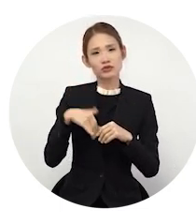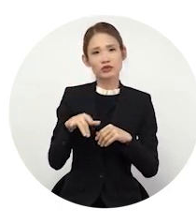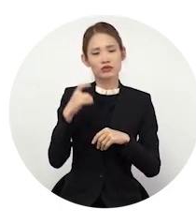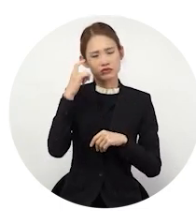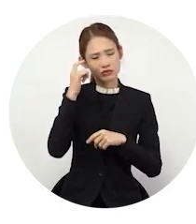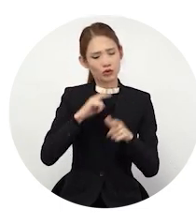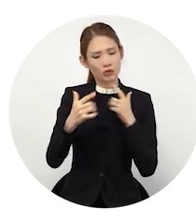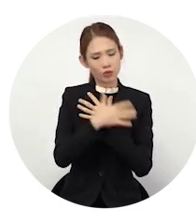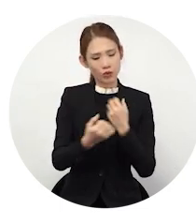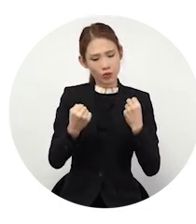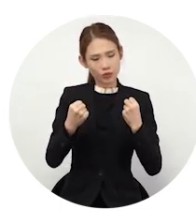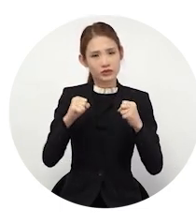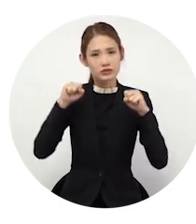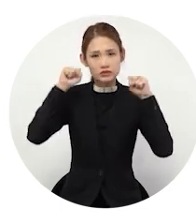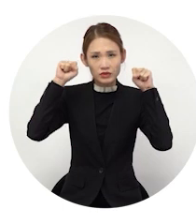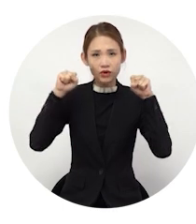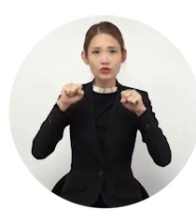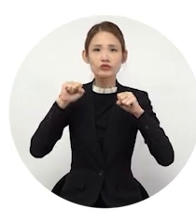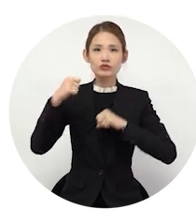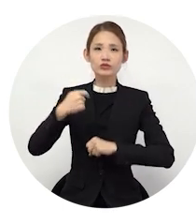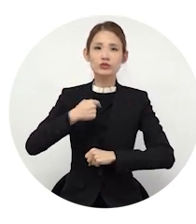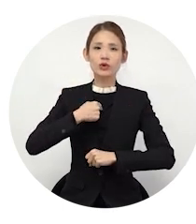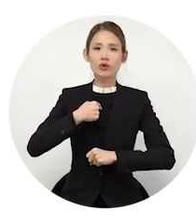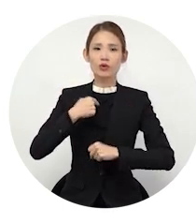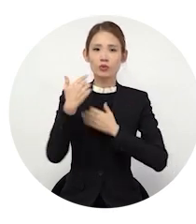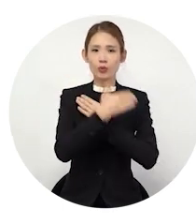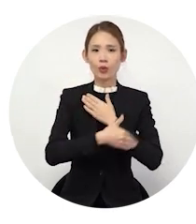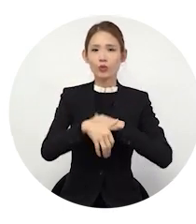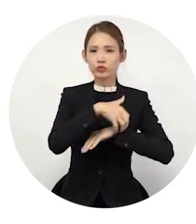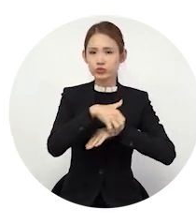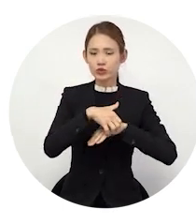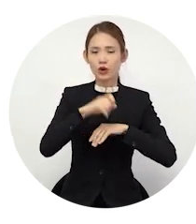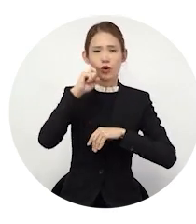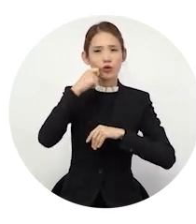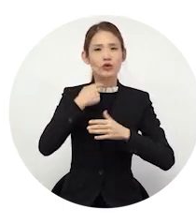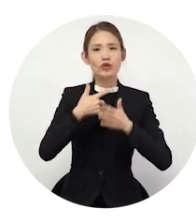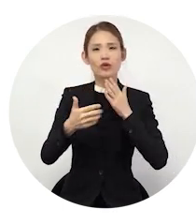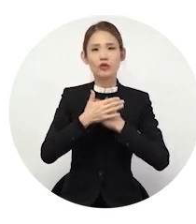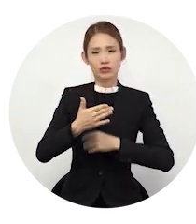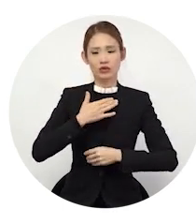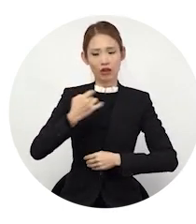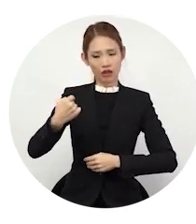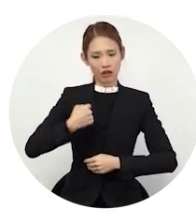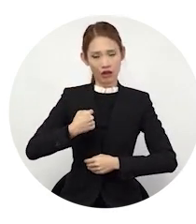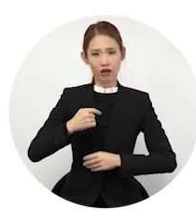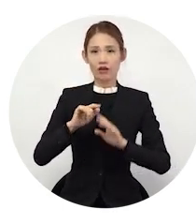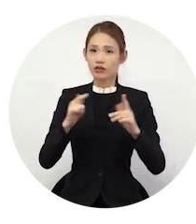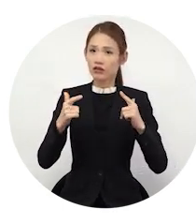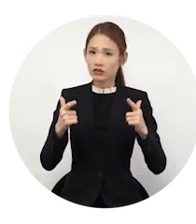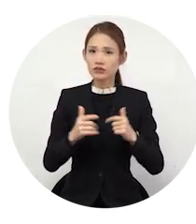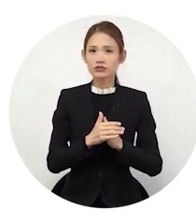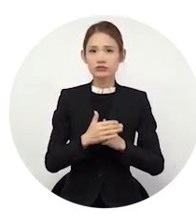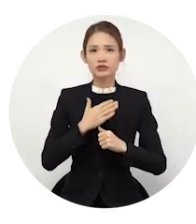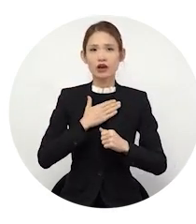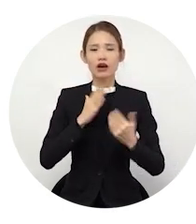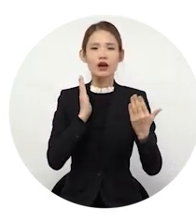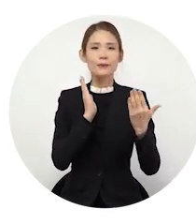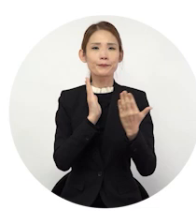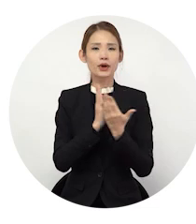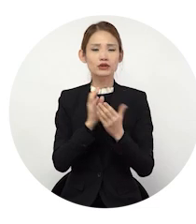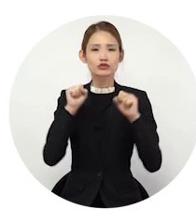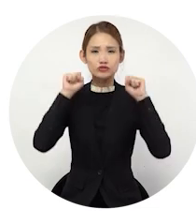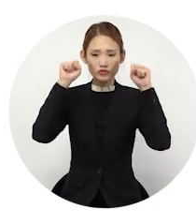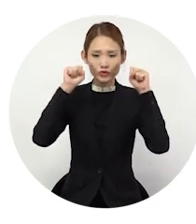진짜 몸을 더 튼튼히 해서 운동을 열심히 해야 했던 건 몸에서 조금 어려움을 겪는 내가 아니었을까? 내가 조금 더